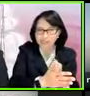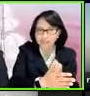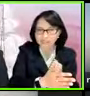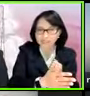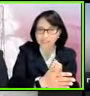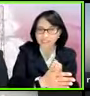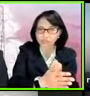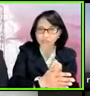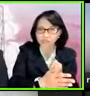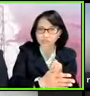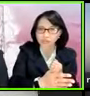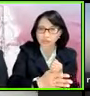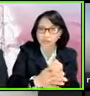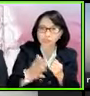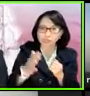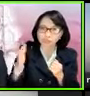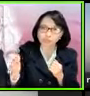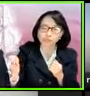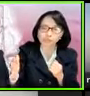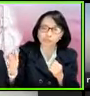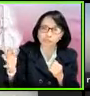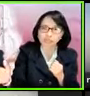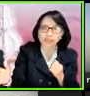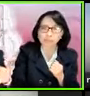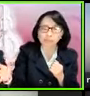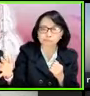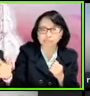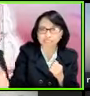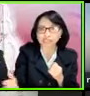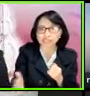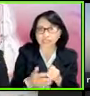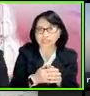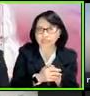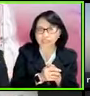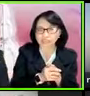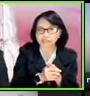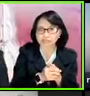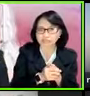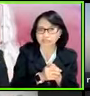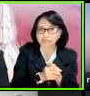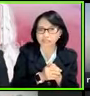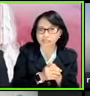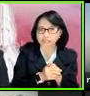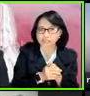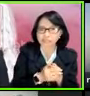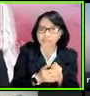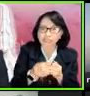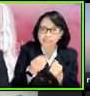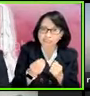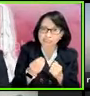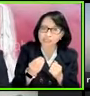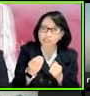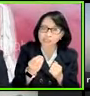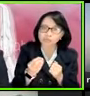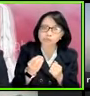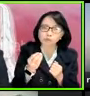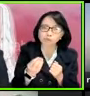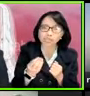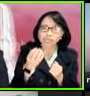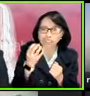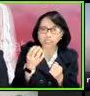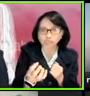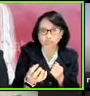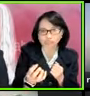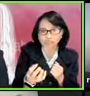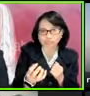penjara yang satu menu uh kepada penjara yang lain dia itu